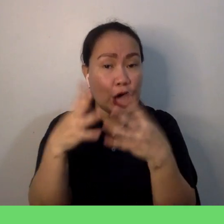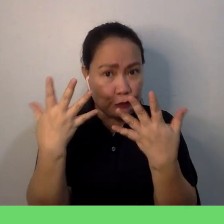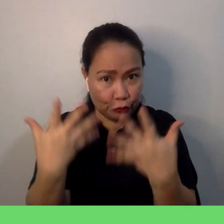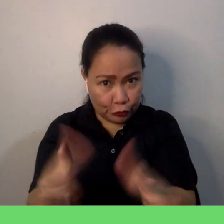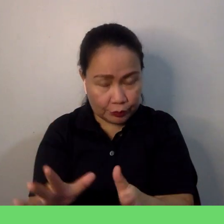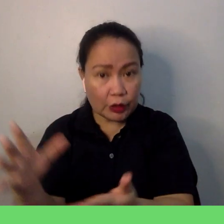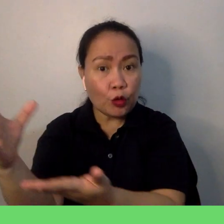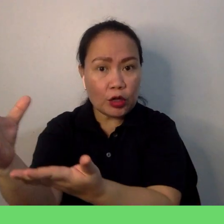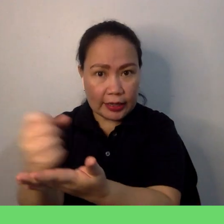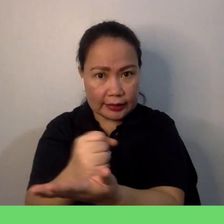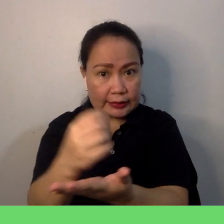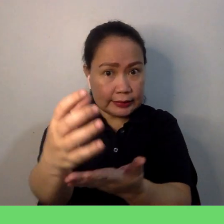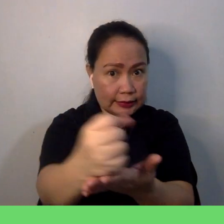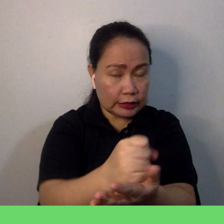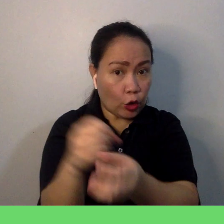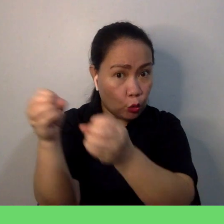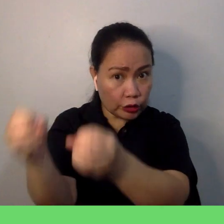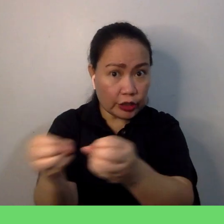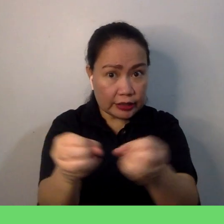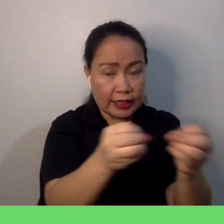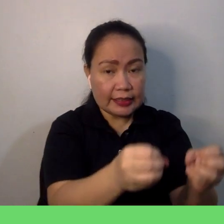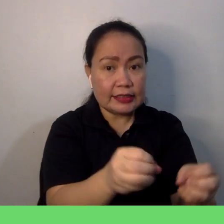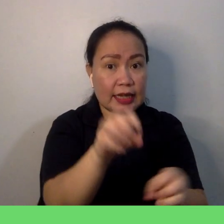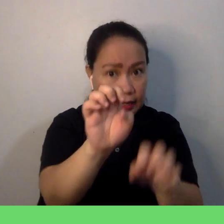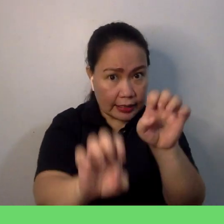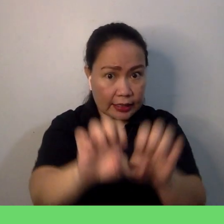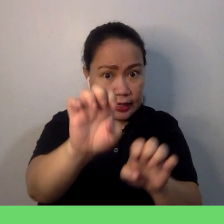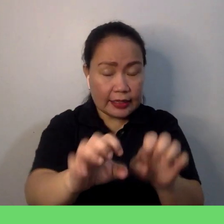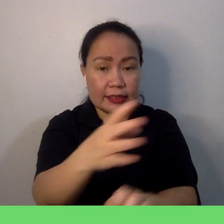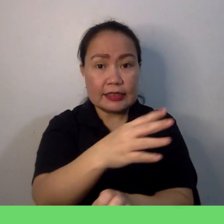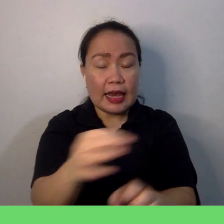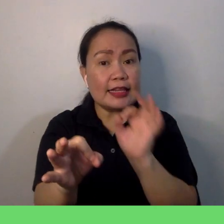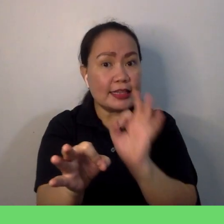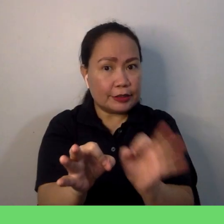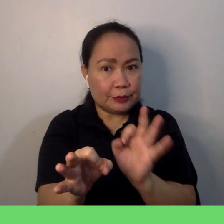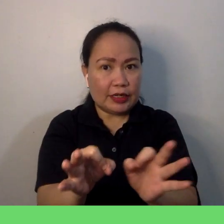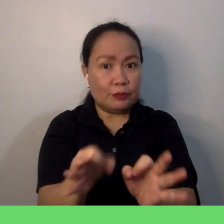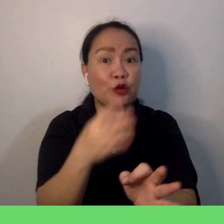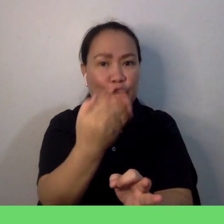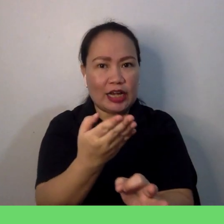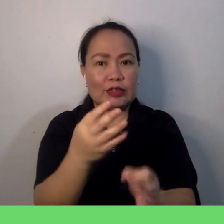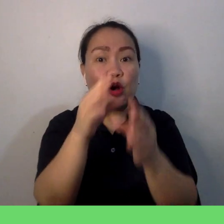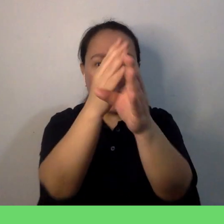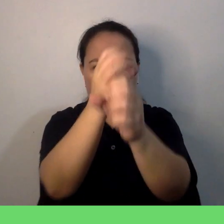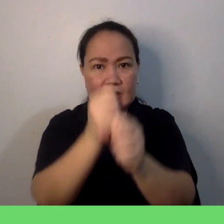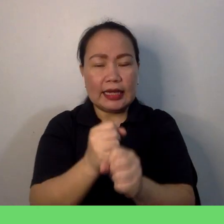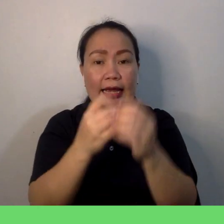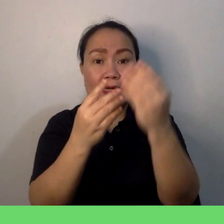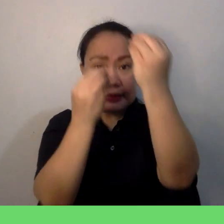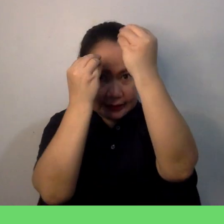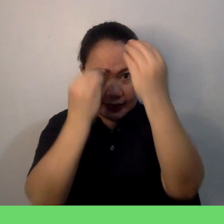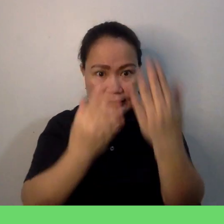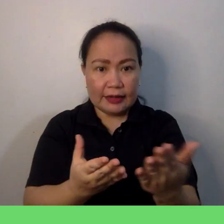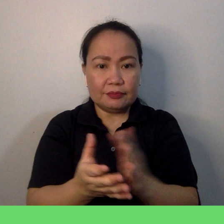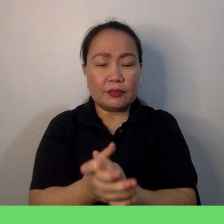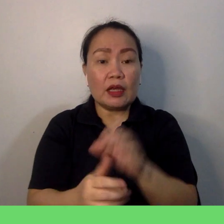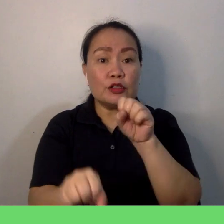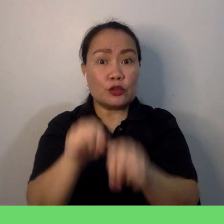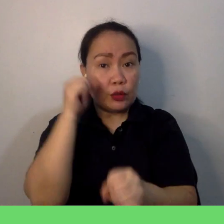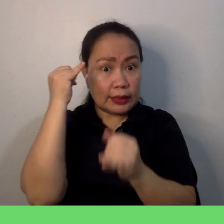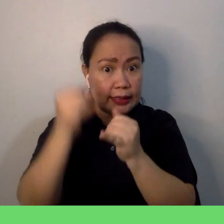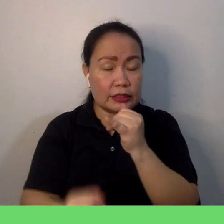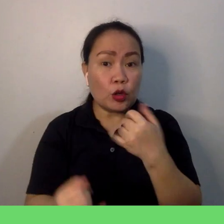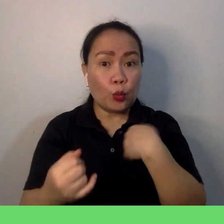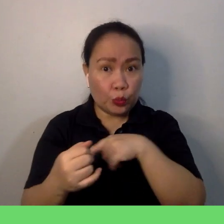mag-collect, i-organize, i-analyze, at i-interpret so that we can come up with